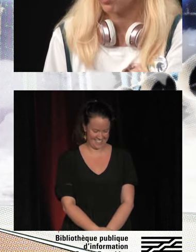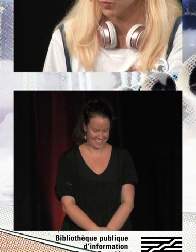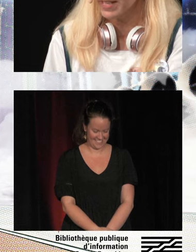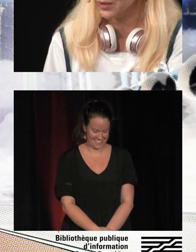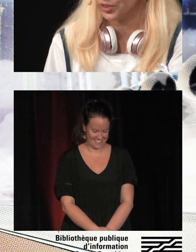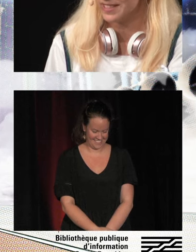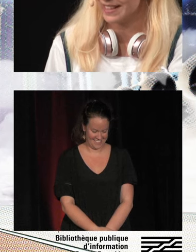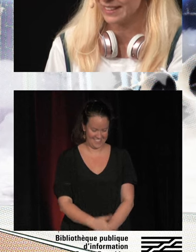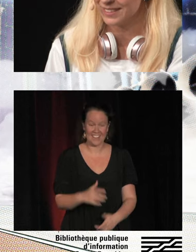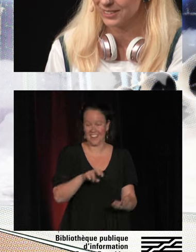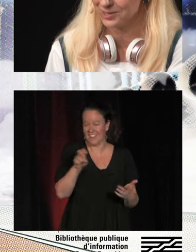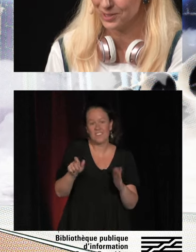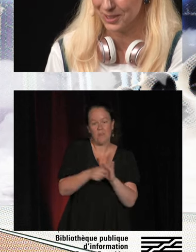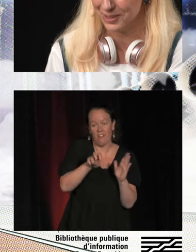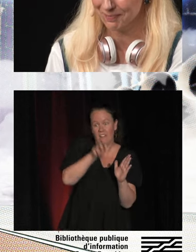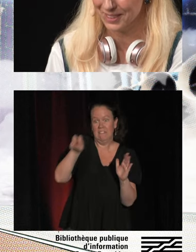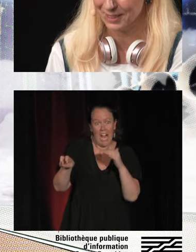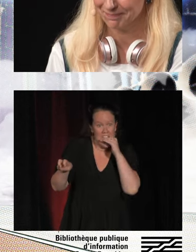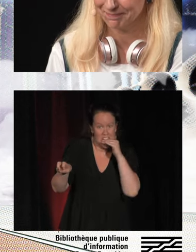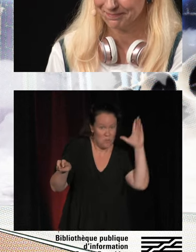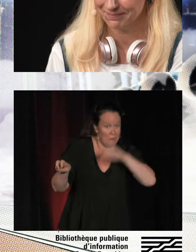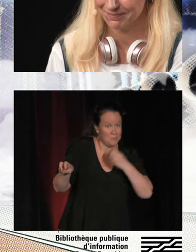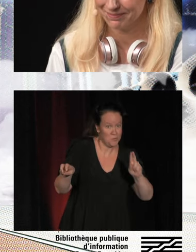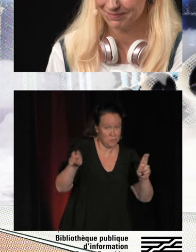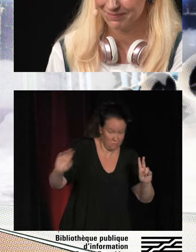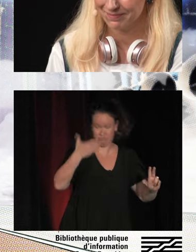Et bien sûr, je vais oublier qu'on en était là, hein, donc voilà.